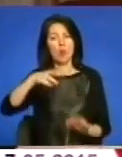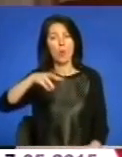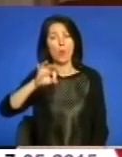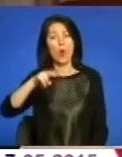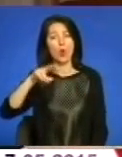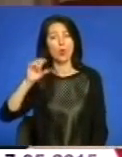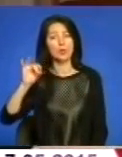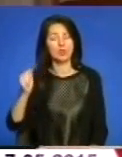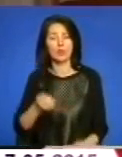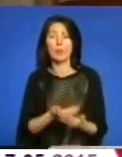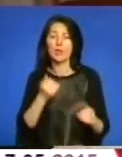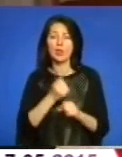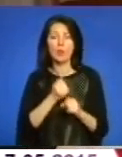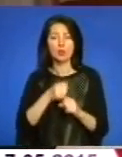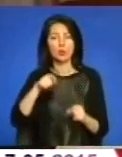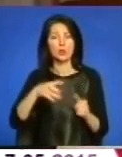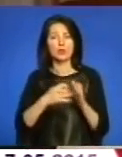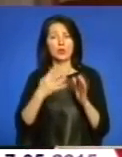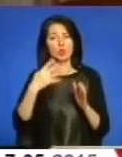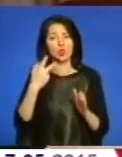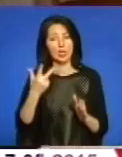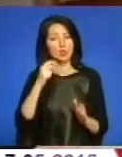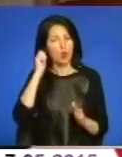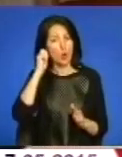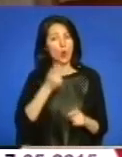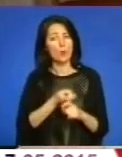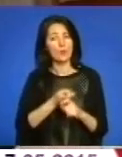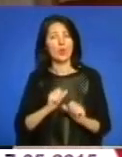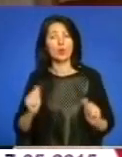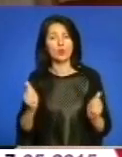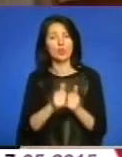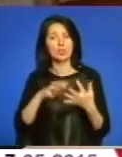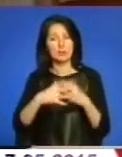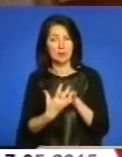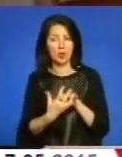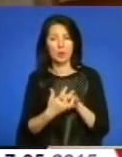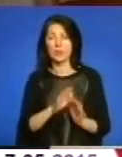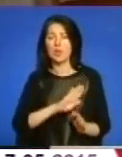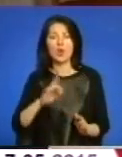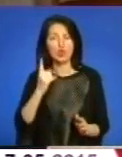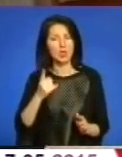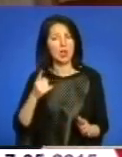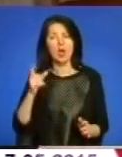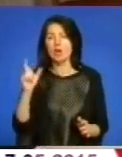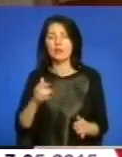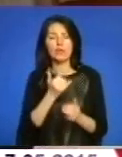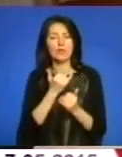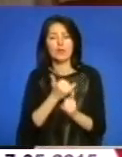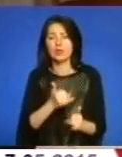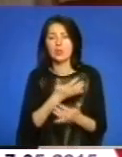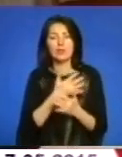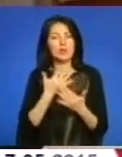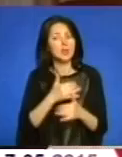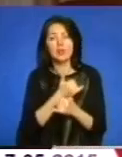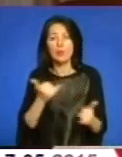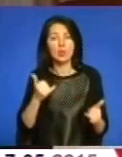квітня 1943 року, нацисти оточили село. І ні одна душа вже не змогла вибратися. Залишилися